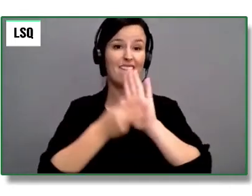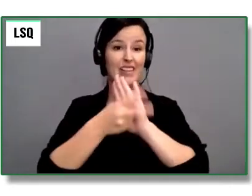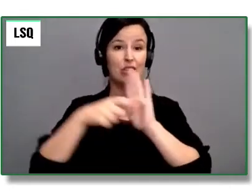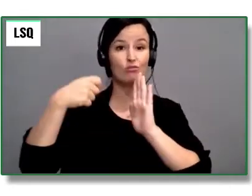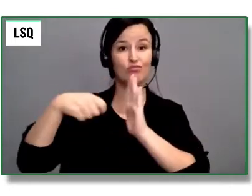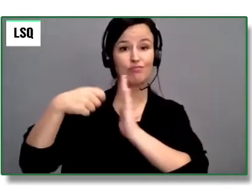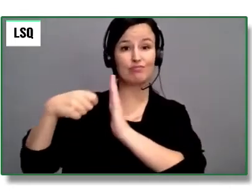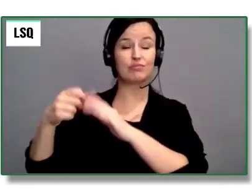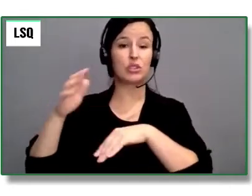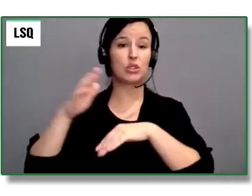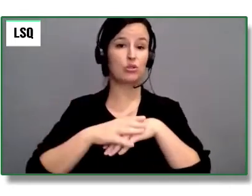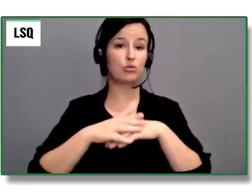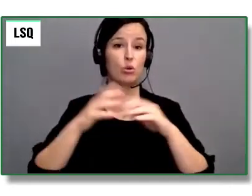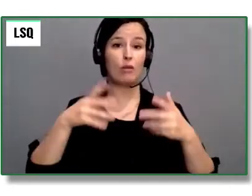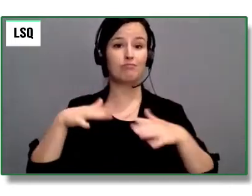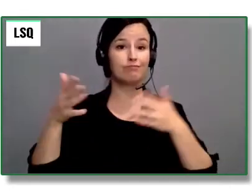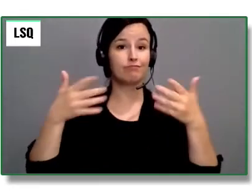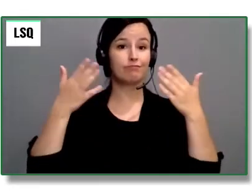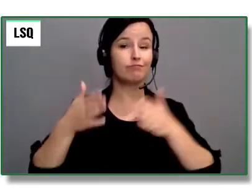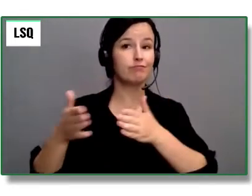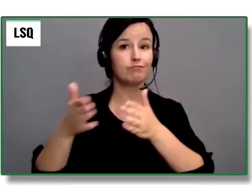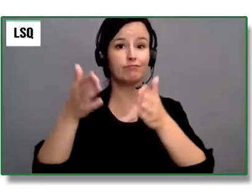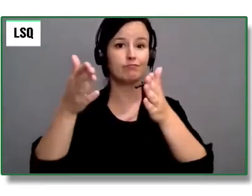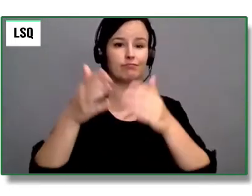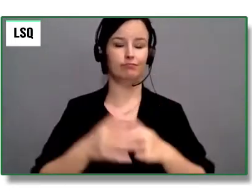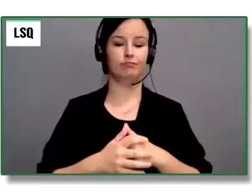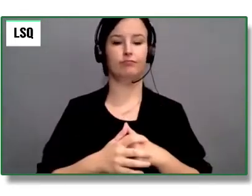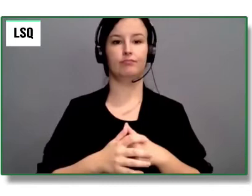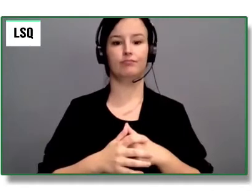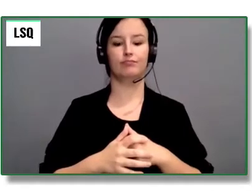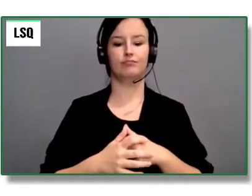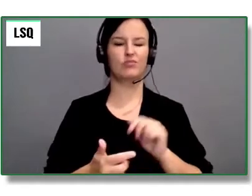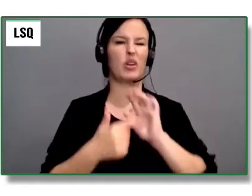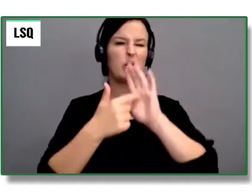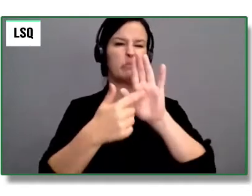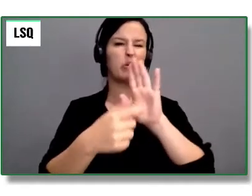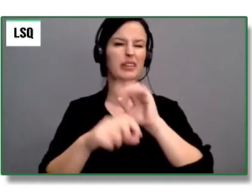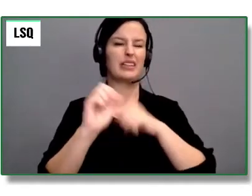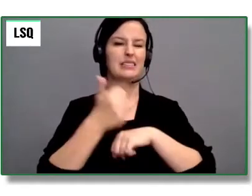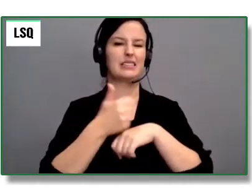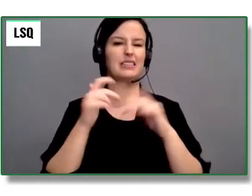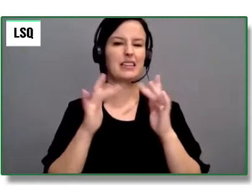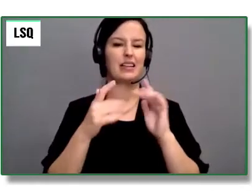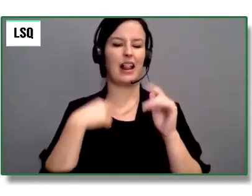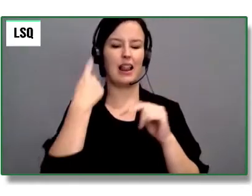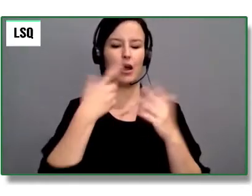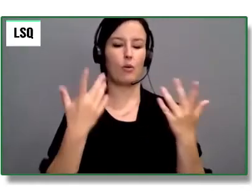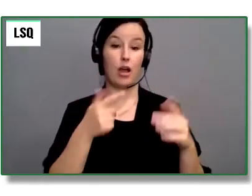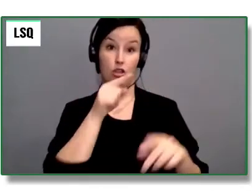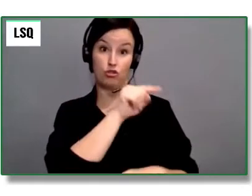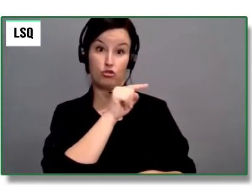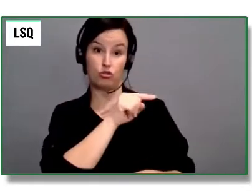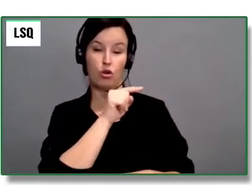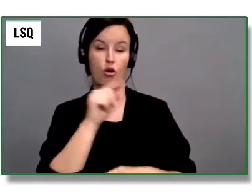Alors, maintenant, je vais vous montrer ces sites web. Ça, c'est celui de Google Maps,